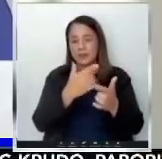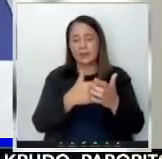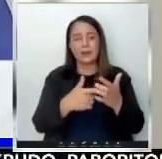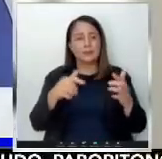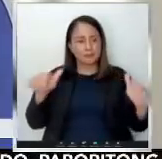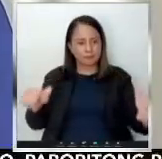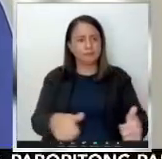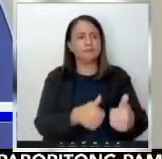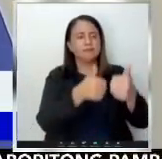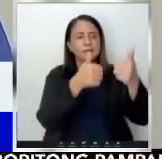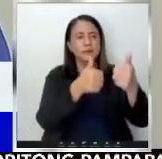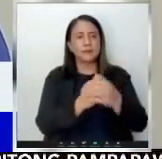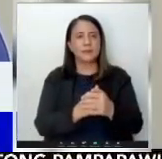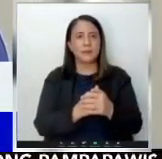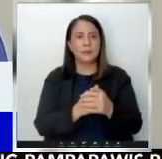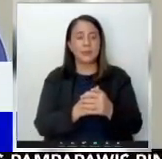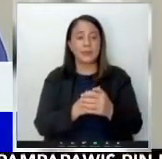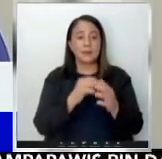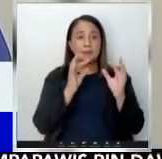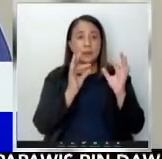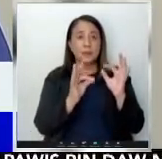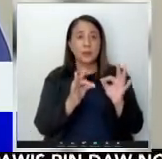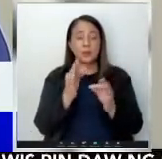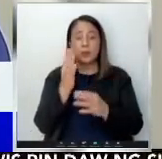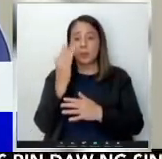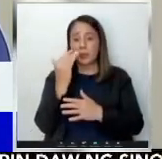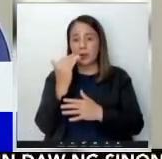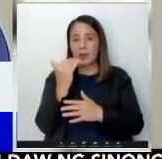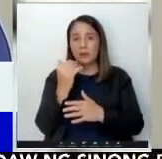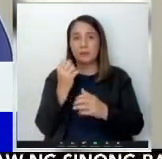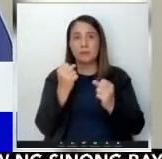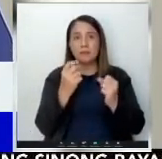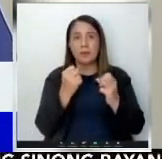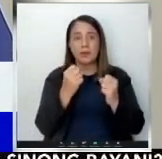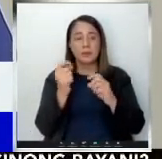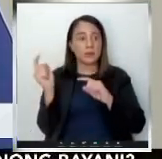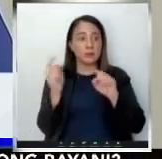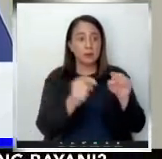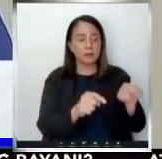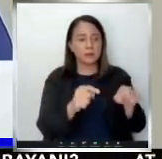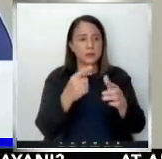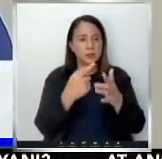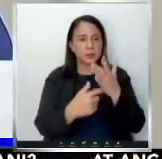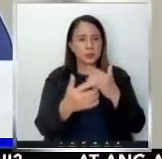Baka alanganin siya dahil maraming nag-a-attend sa debate. Baka mahihain siya.